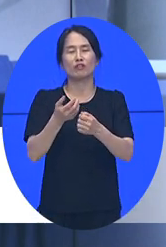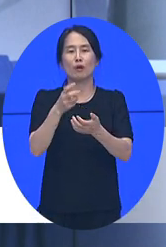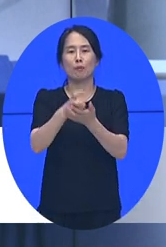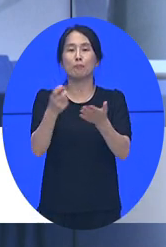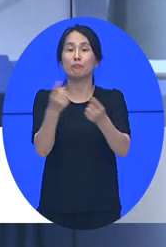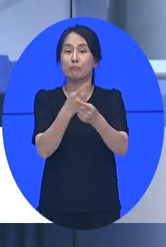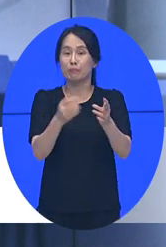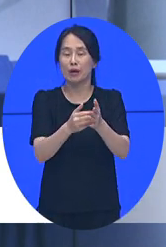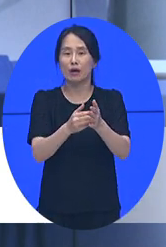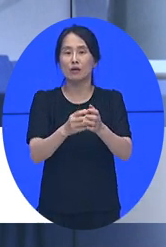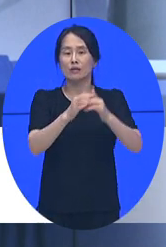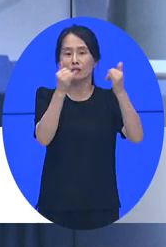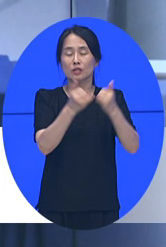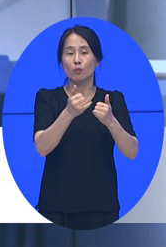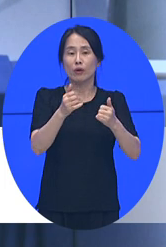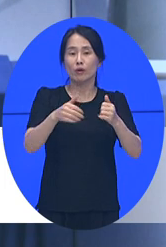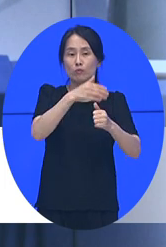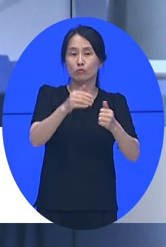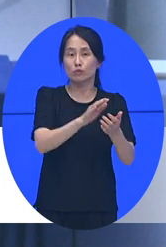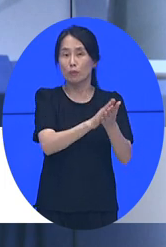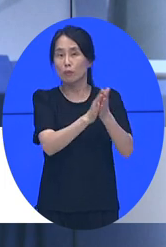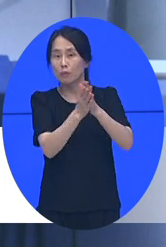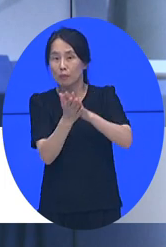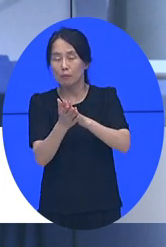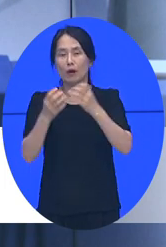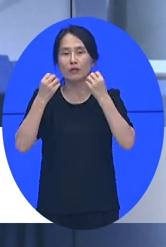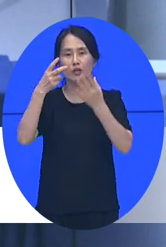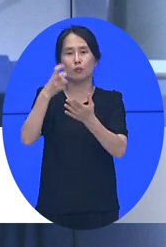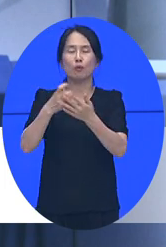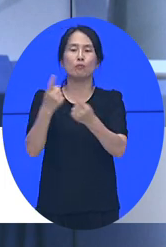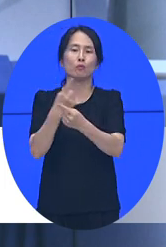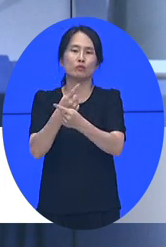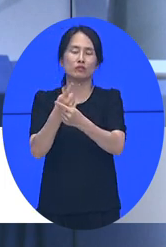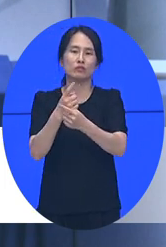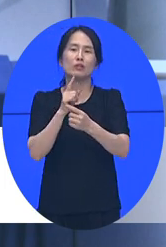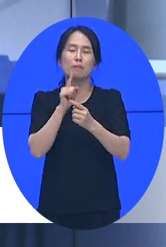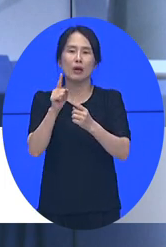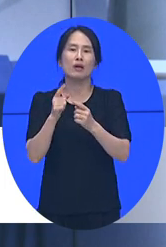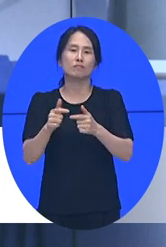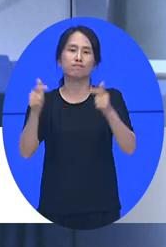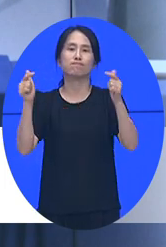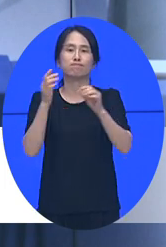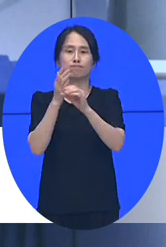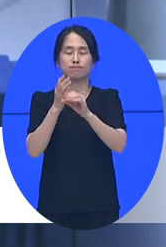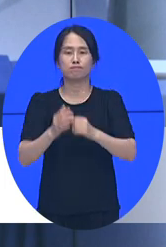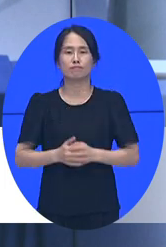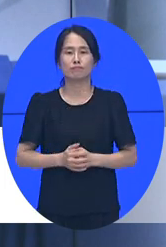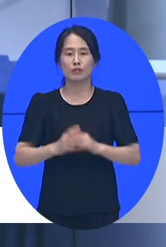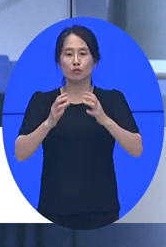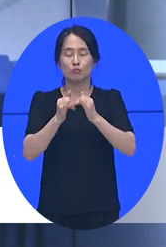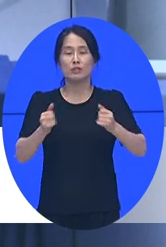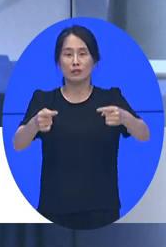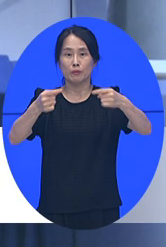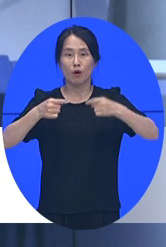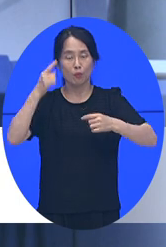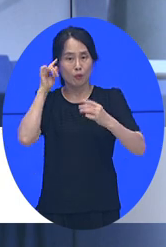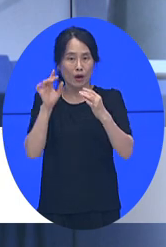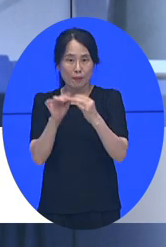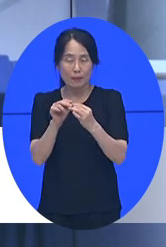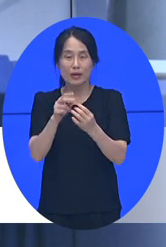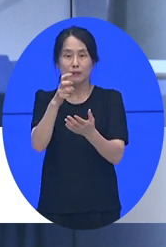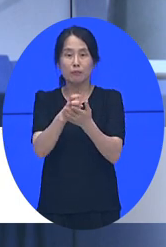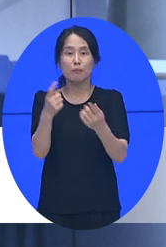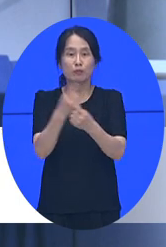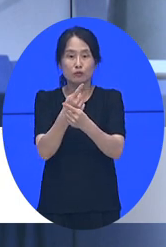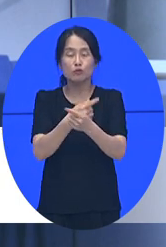그동안 달라진 사회상을 반영하기 위해 새로운 개헌이 필요하다는 목소리가 커지고 있습니다 국민이 참여하고 공감하는